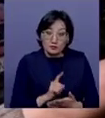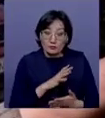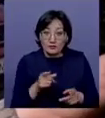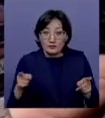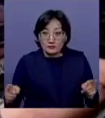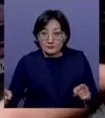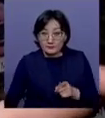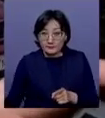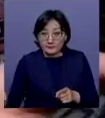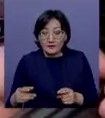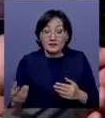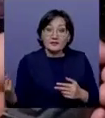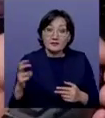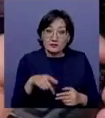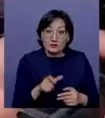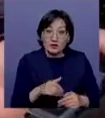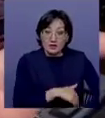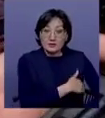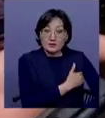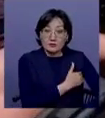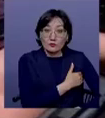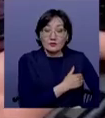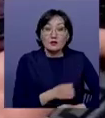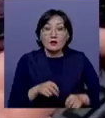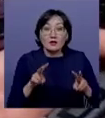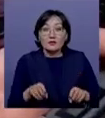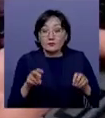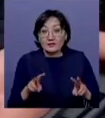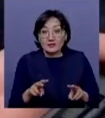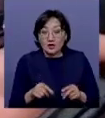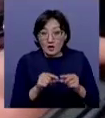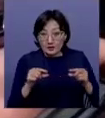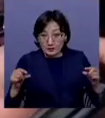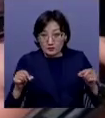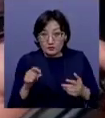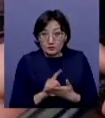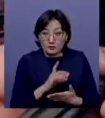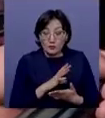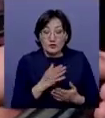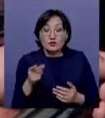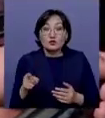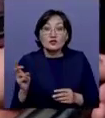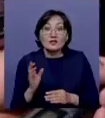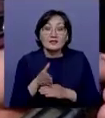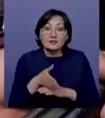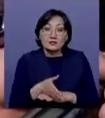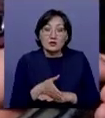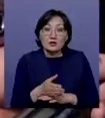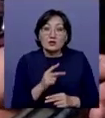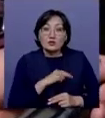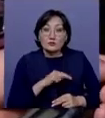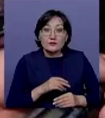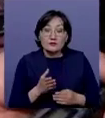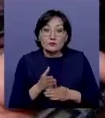және келгендердің температурасын өлшеуге арналған арнайы аспап болу керек. Сол жерге кірген кезде жаңа жұмыс